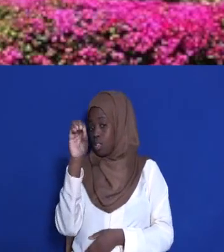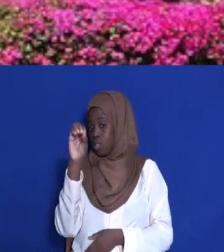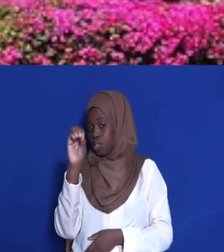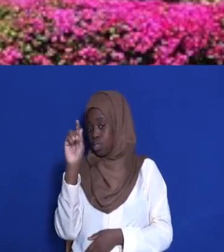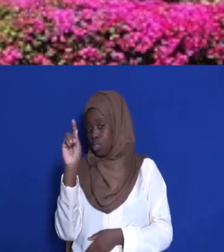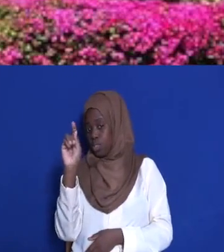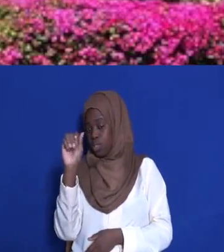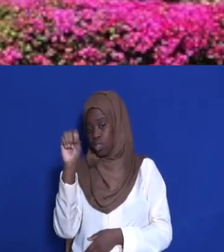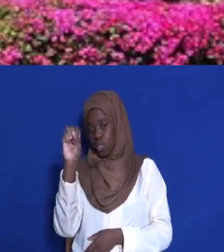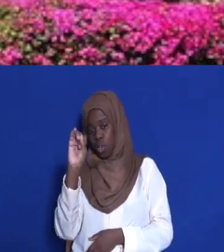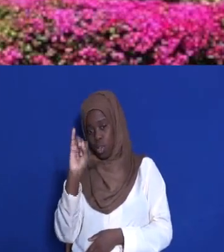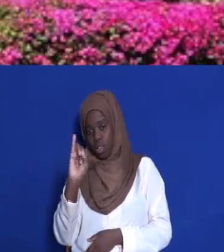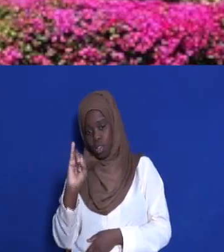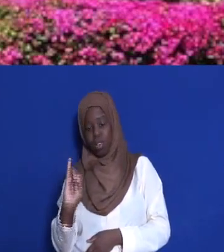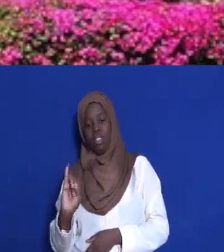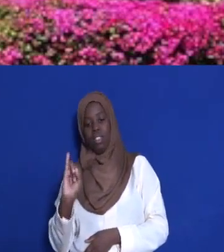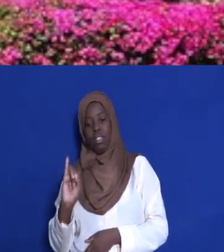Soksi, vizuri.